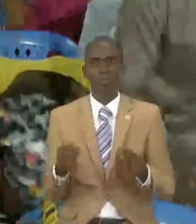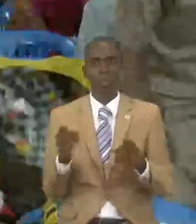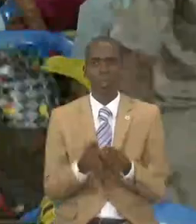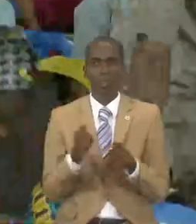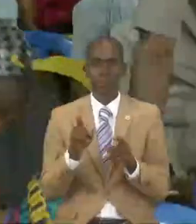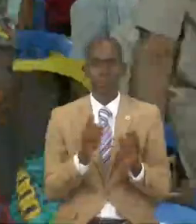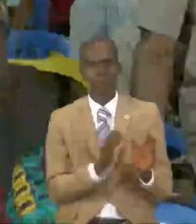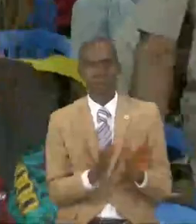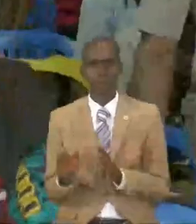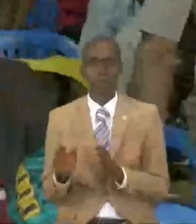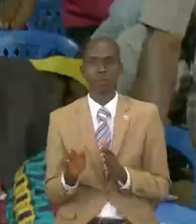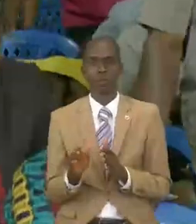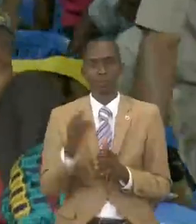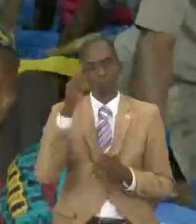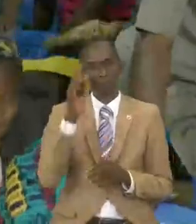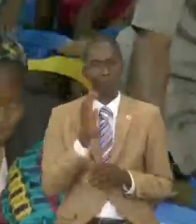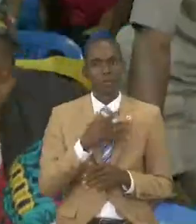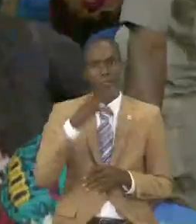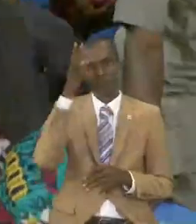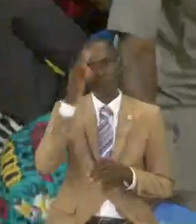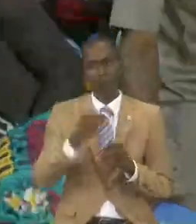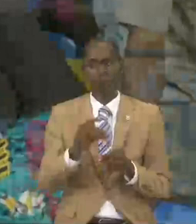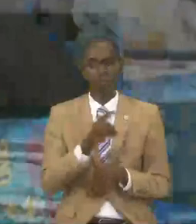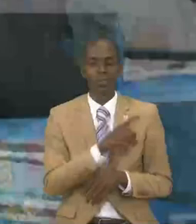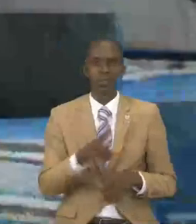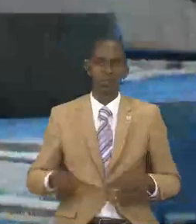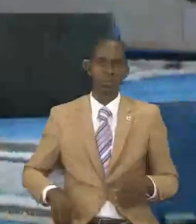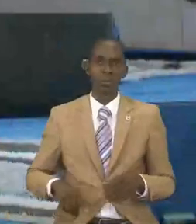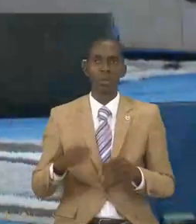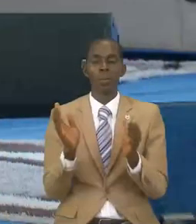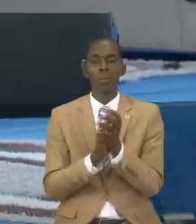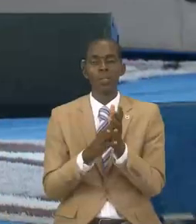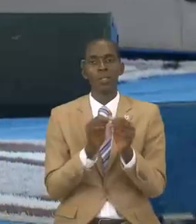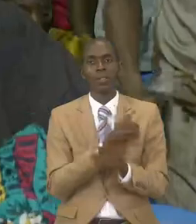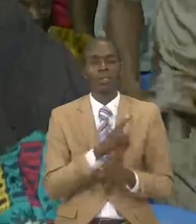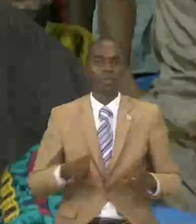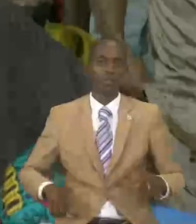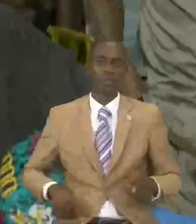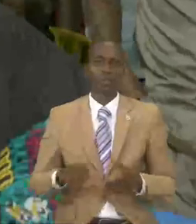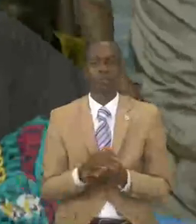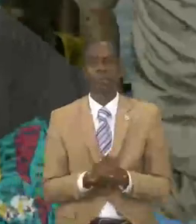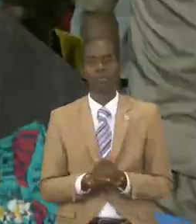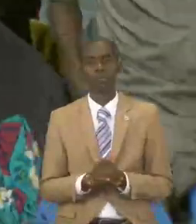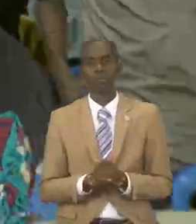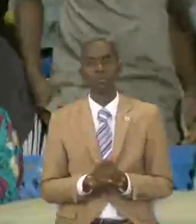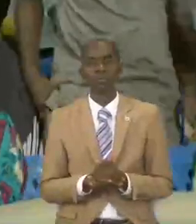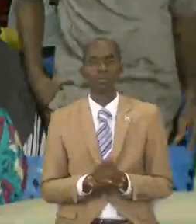Levez-vous maintenant comme nous préparons pour notre paix dans le Seigneur. Gloire à Dieu.